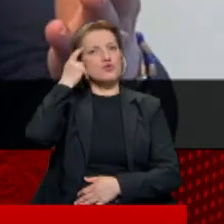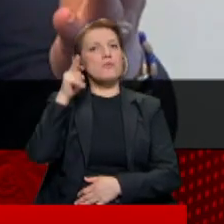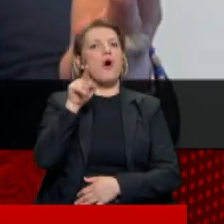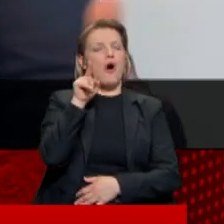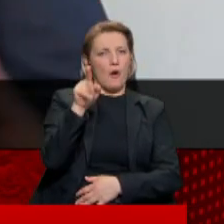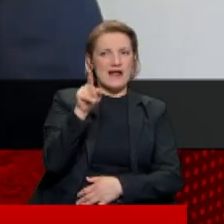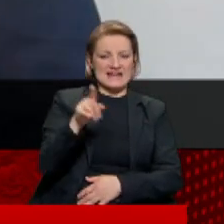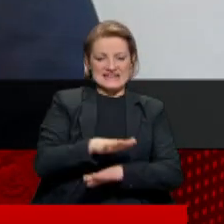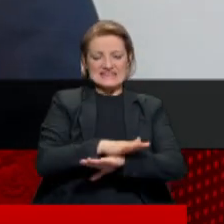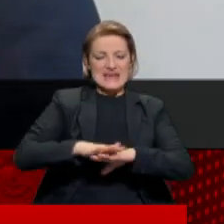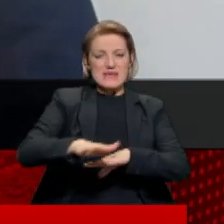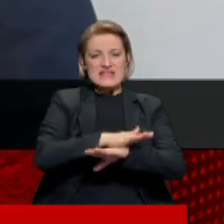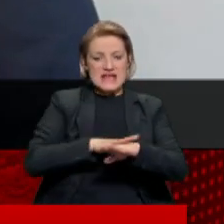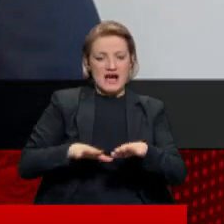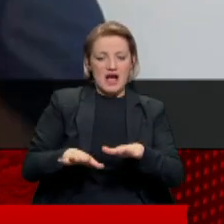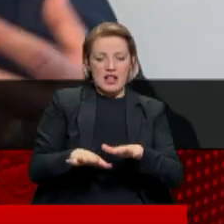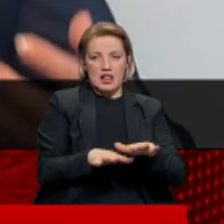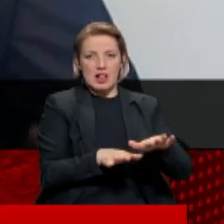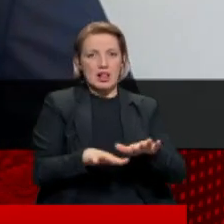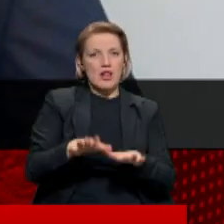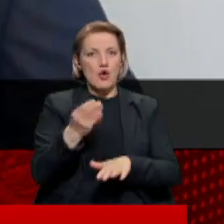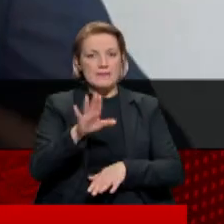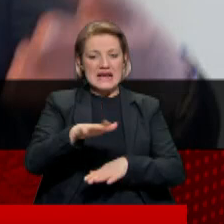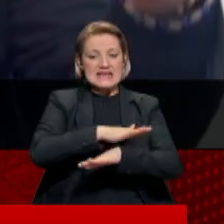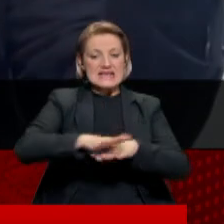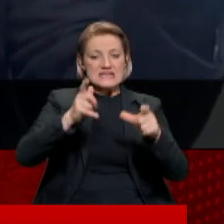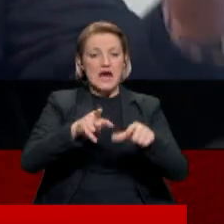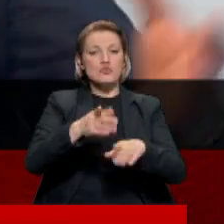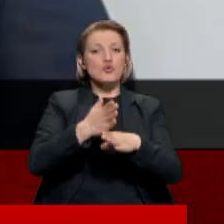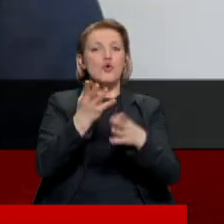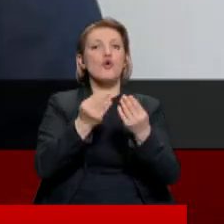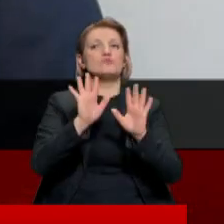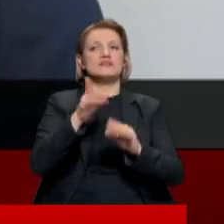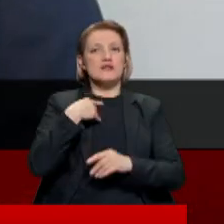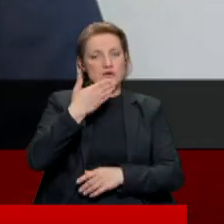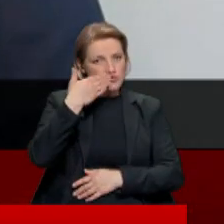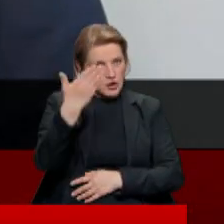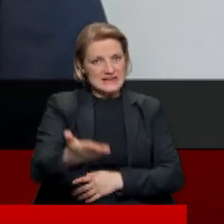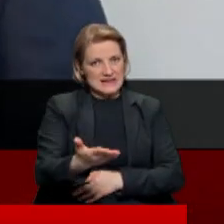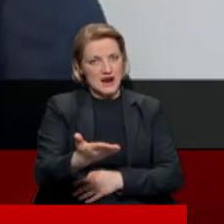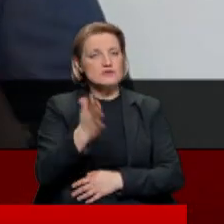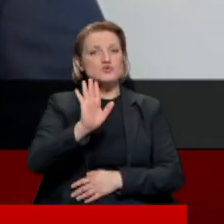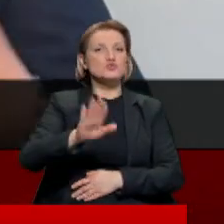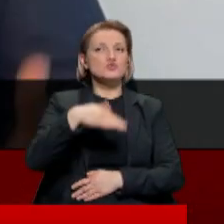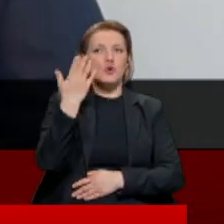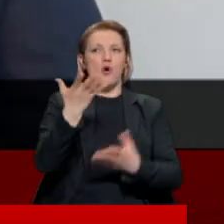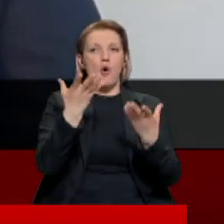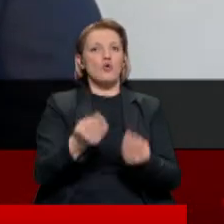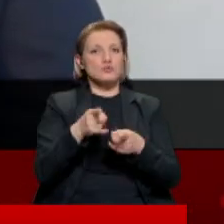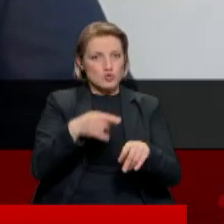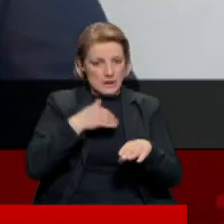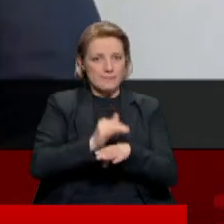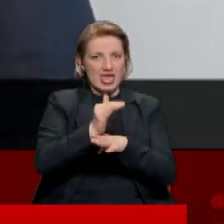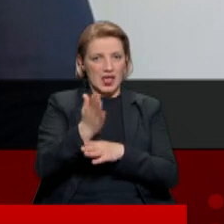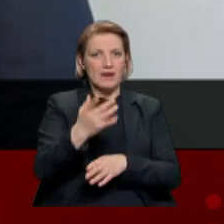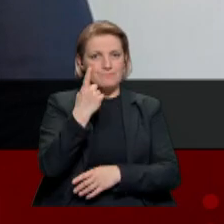orada zemin kaymaları olabileceğini, yerin doğru olmadığını falan filan söylediler. Sonra da oldu, bu yaşandı.